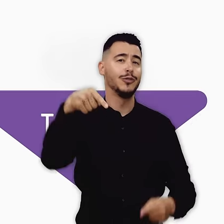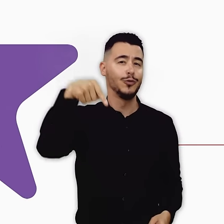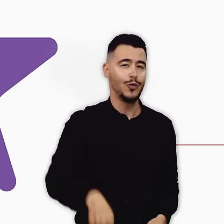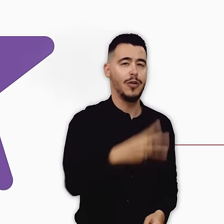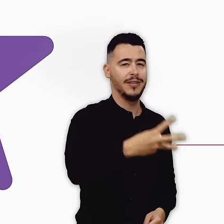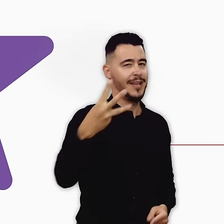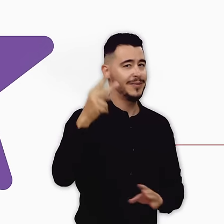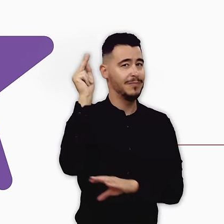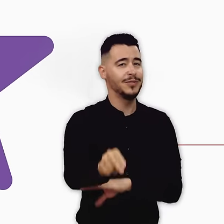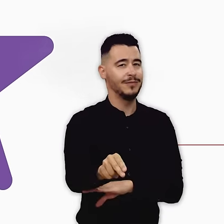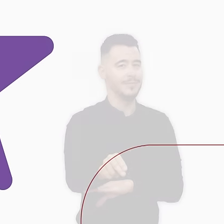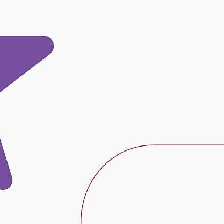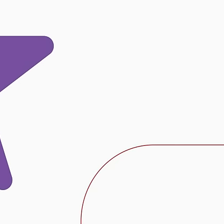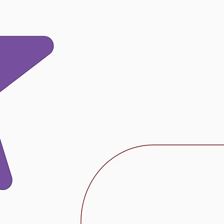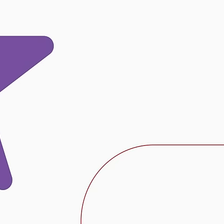ζωή τώρα συριζα